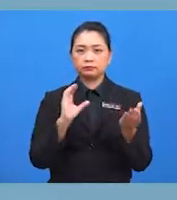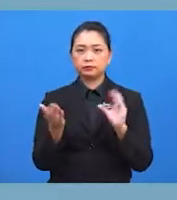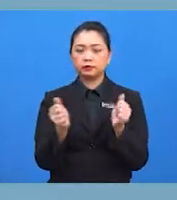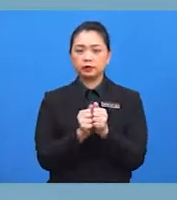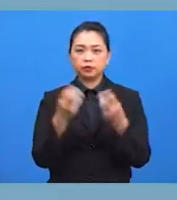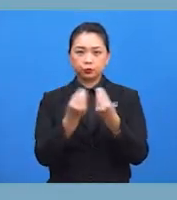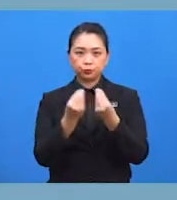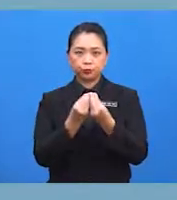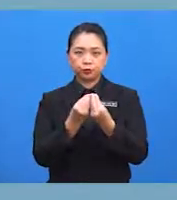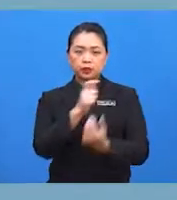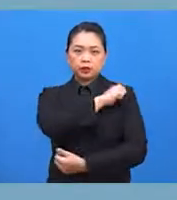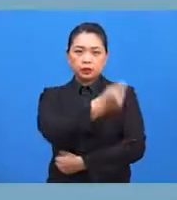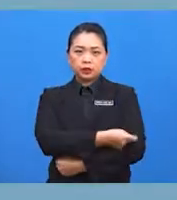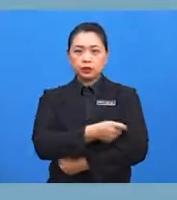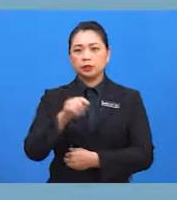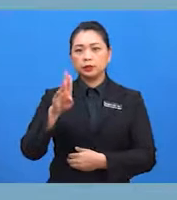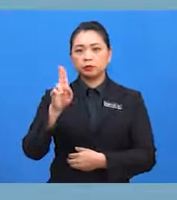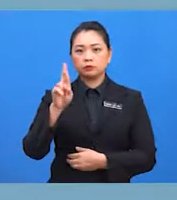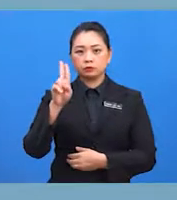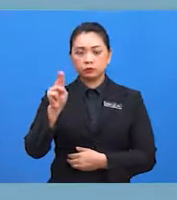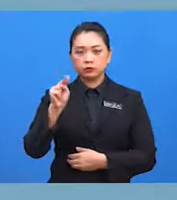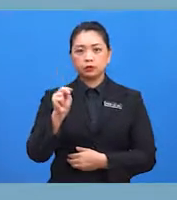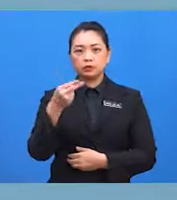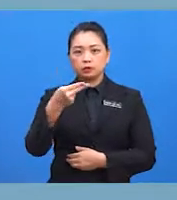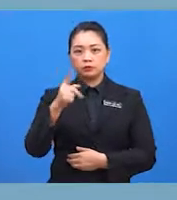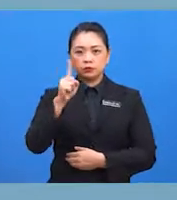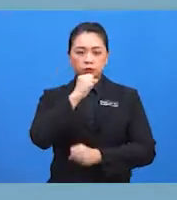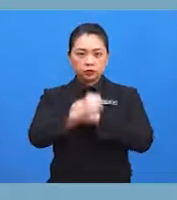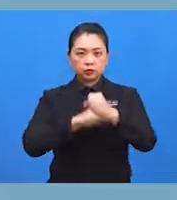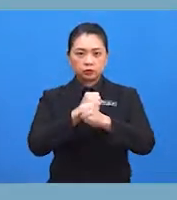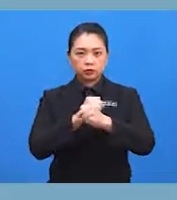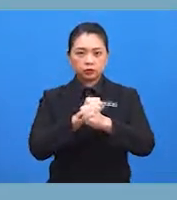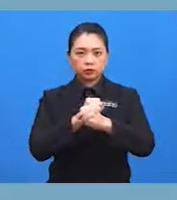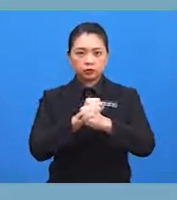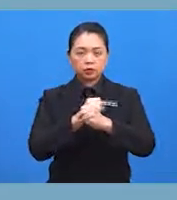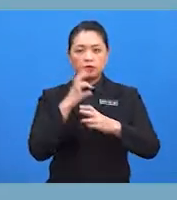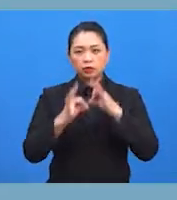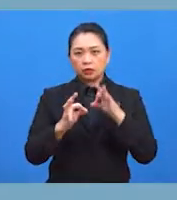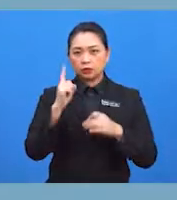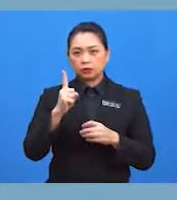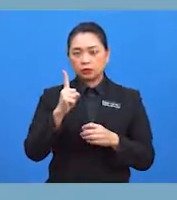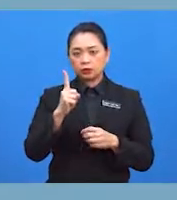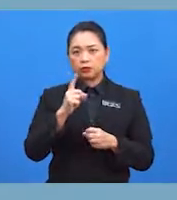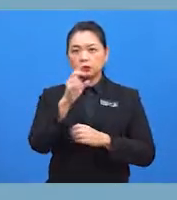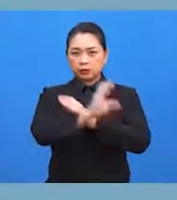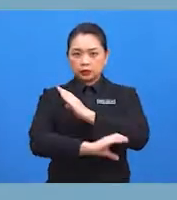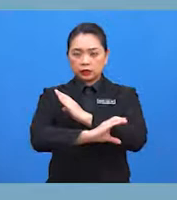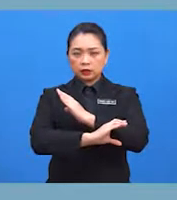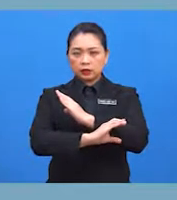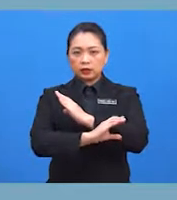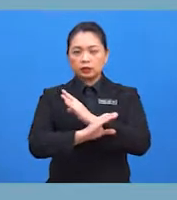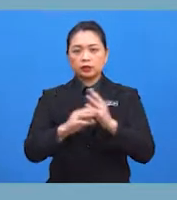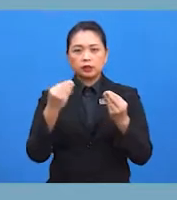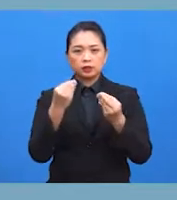buruh. Dalam sesebuah negara pada satu tahun, sesebuah negara dianggap mencapai guna tenaga penuh apabila